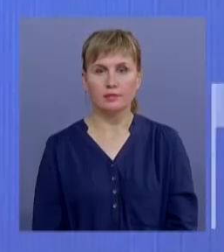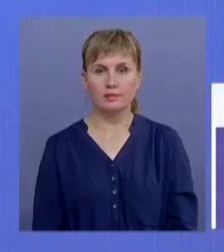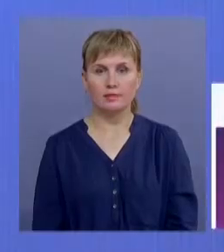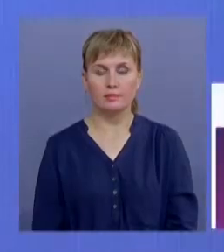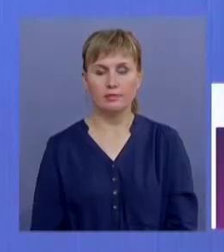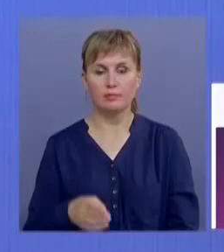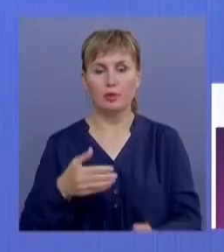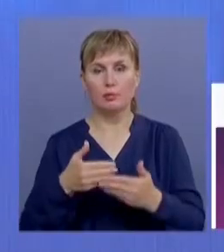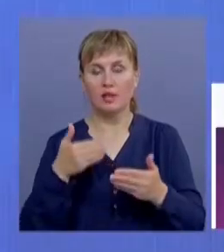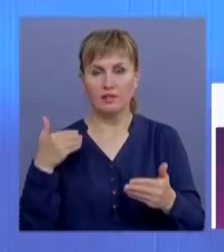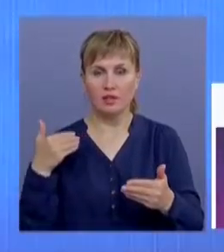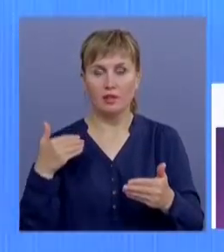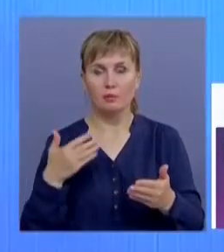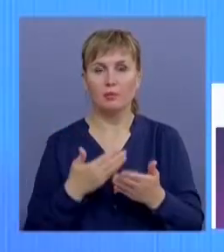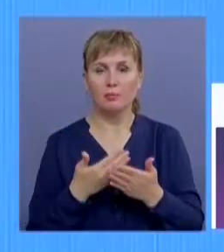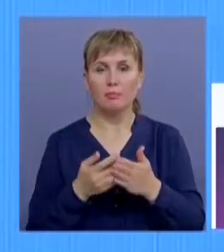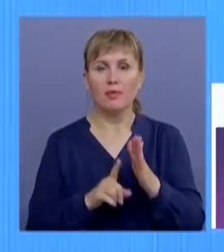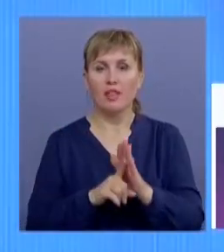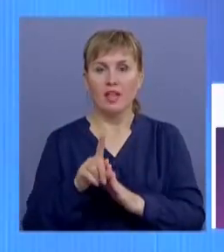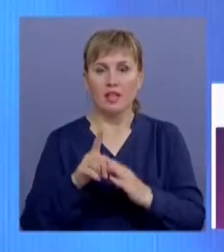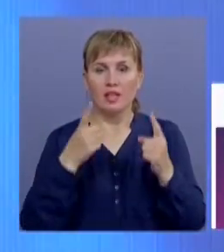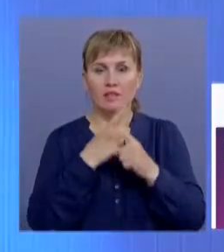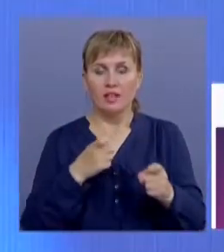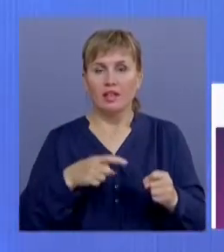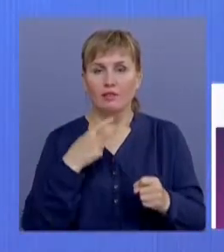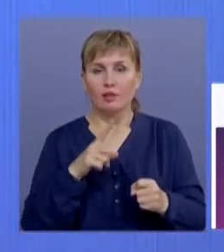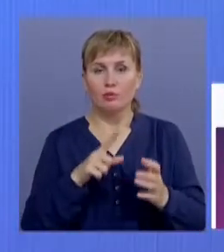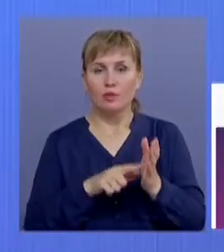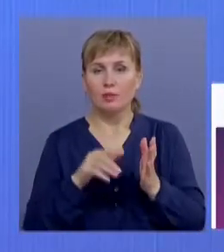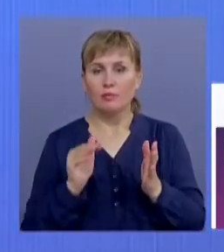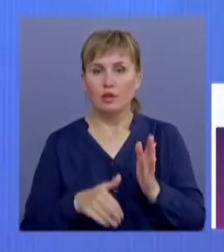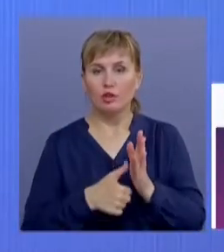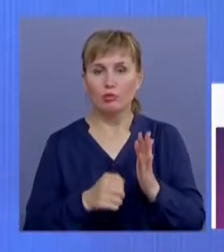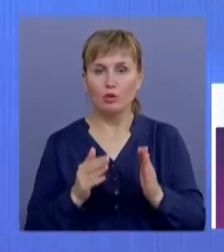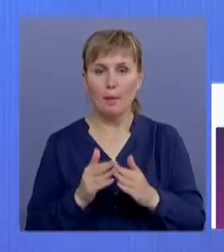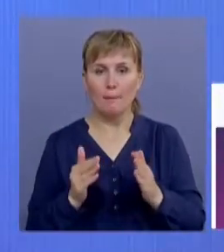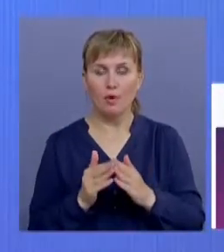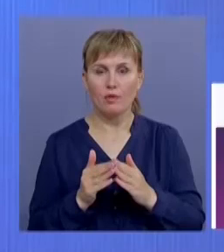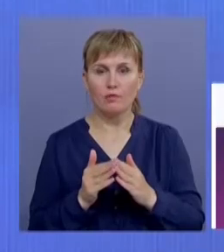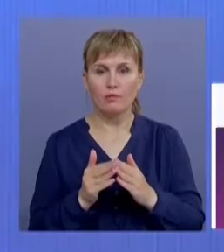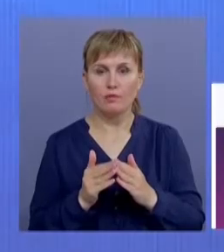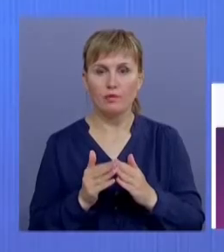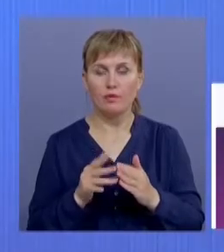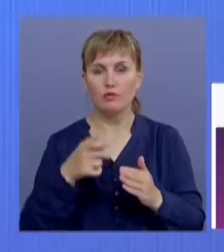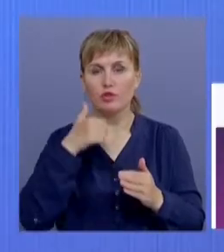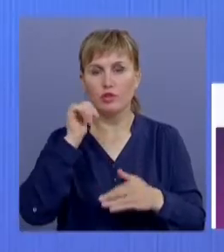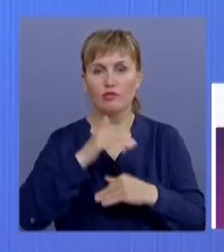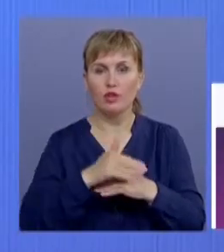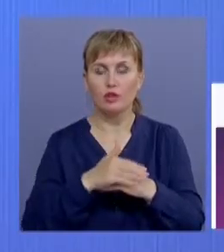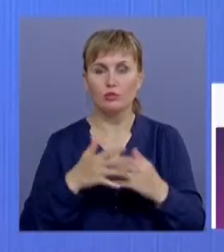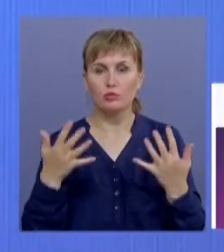По предварительным, скажем так, первоначальным сведениям говорилось, что 7600 домов. Значит, на вчера вечер